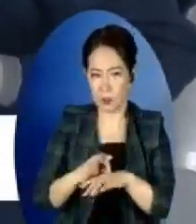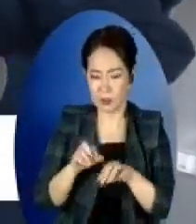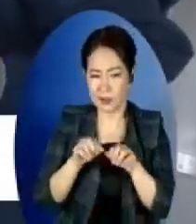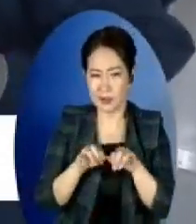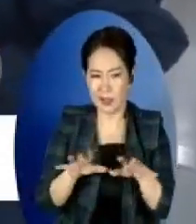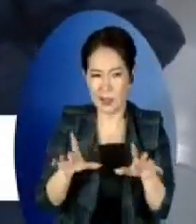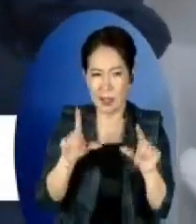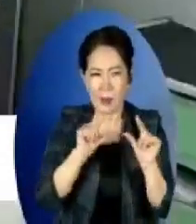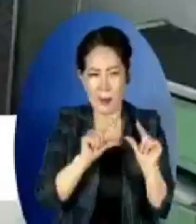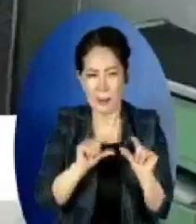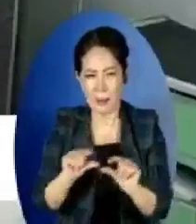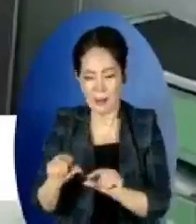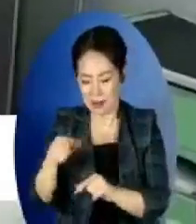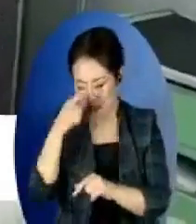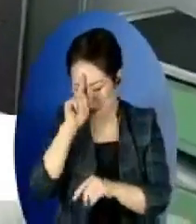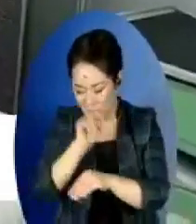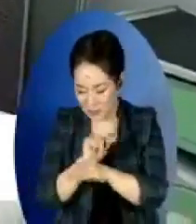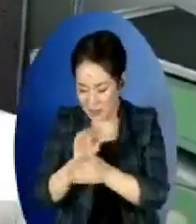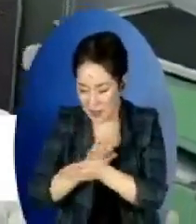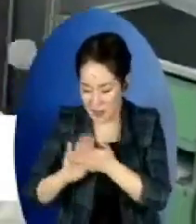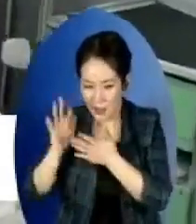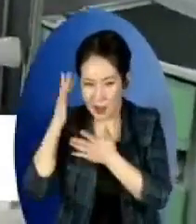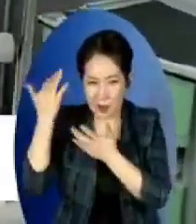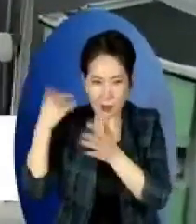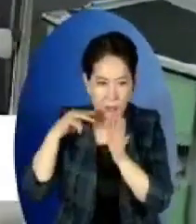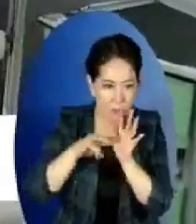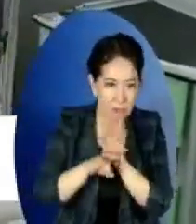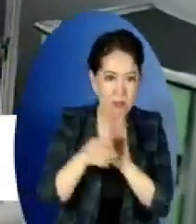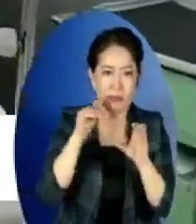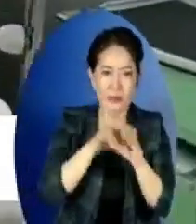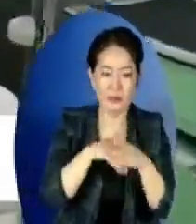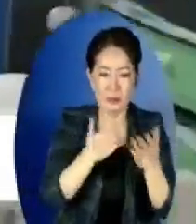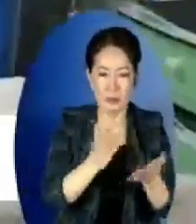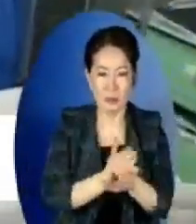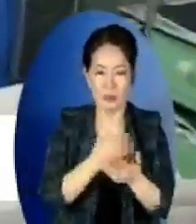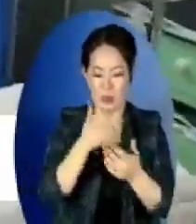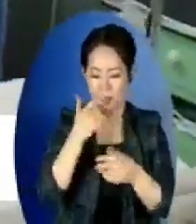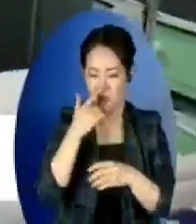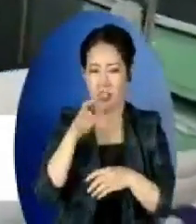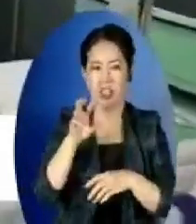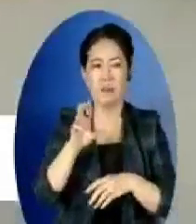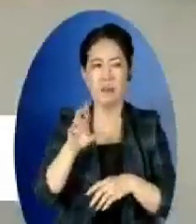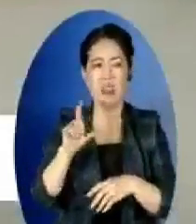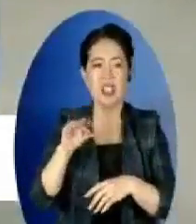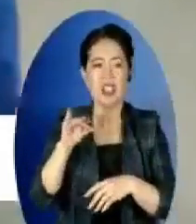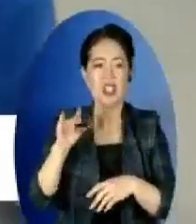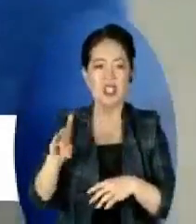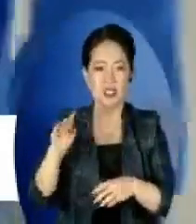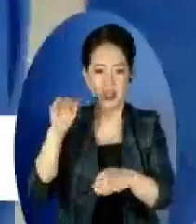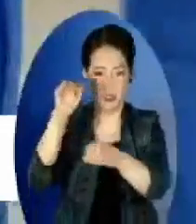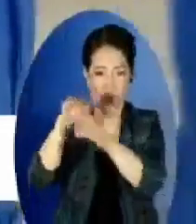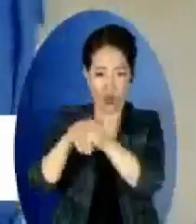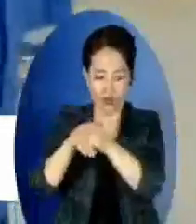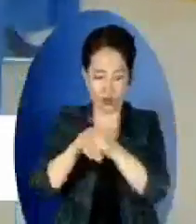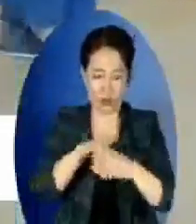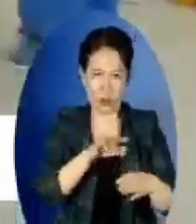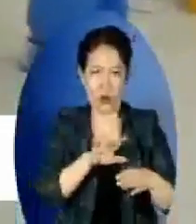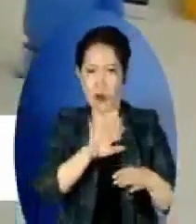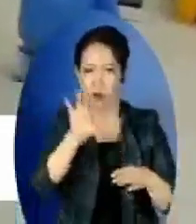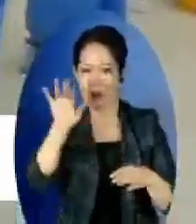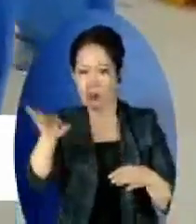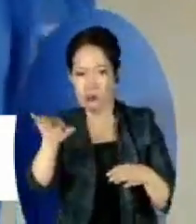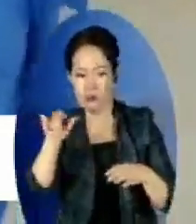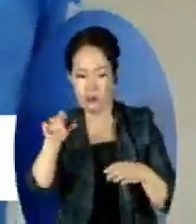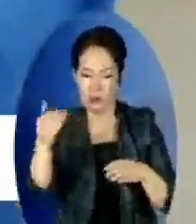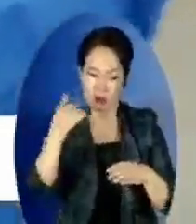тархалт буурч эмчилгээний шинэ аргыг нэвтрүүлж эхэлсэн хэдий ч хятадын эрх баригчид нийслэл Бээжин хотод буцан ирж байгаа оршин суугчдаа хүл хороо